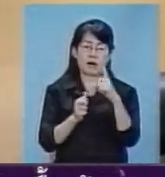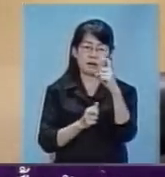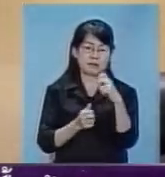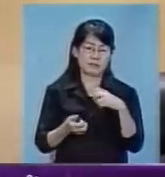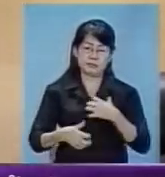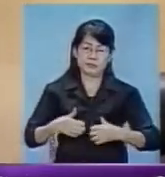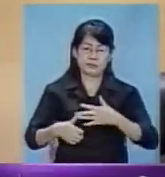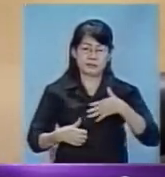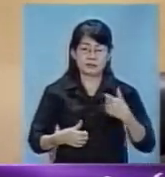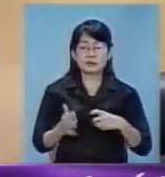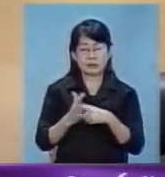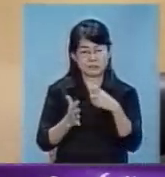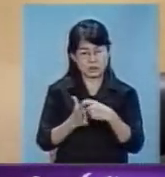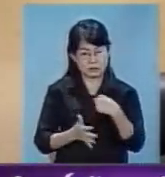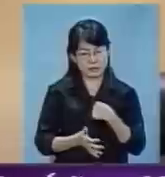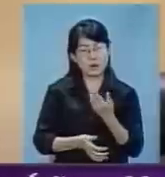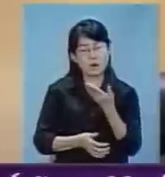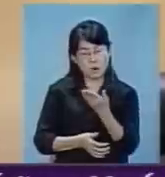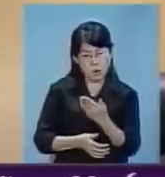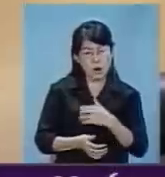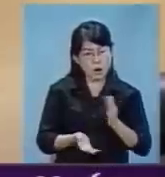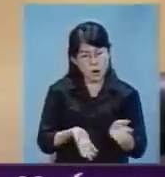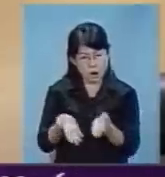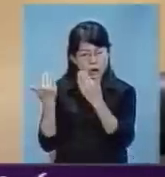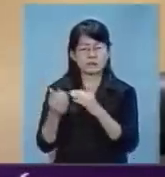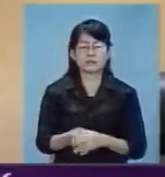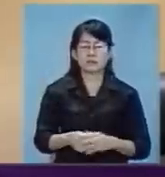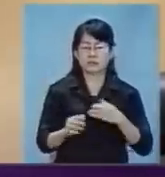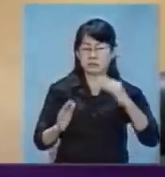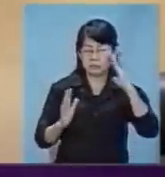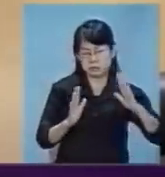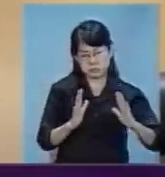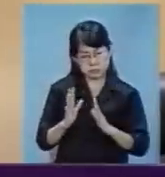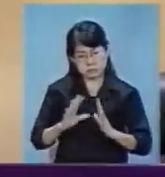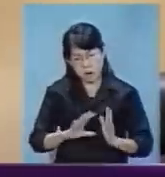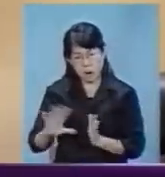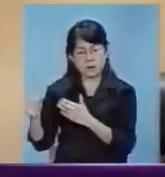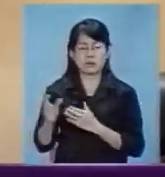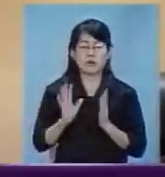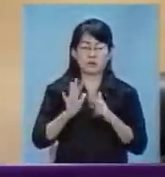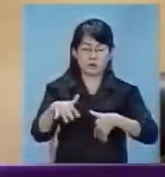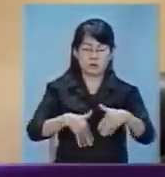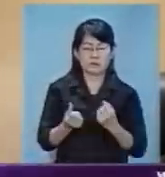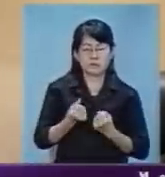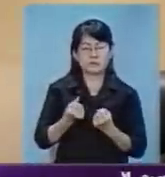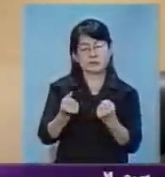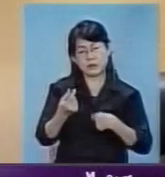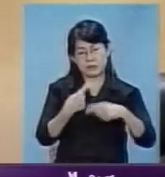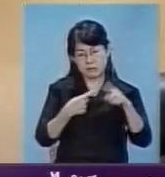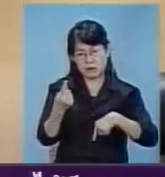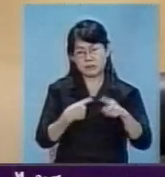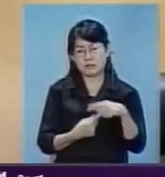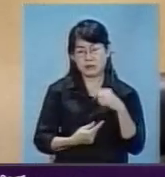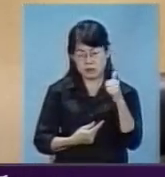ลครับทำไมถึคำใช้คำวาขอผนทคืนขอผู้นที่การเจราจรณคืนให้กับพี่น้องประชาชนทั่วไป